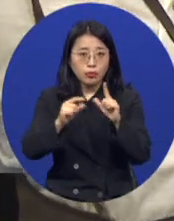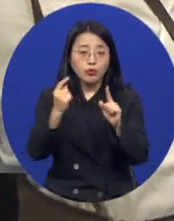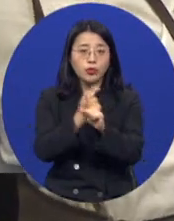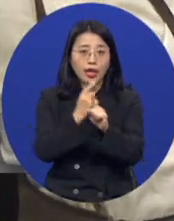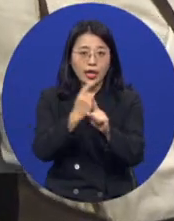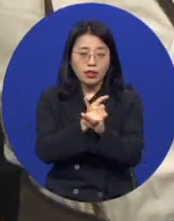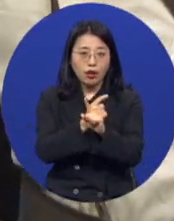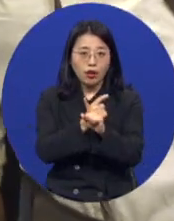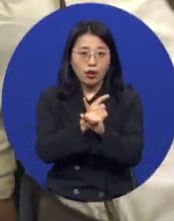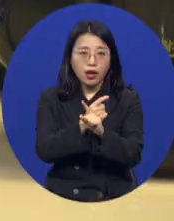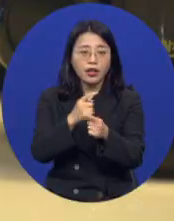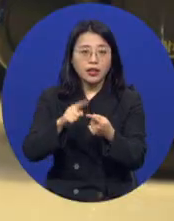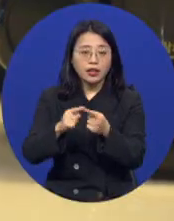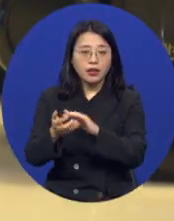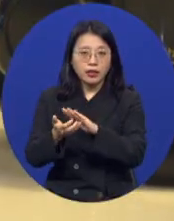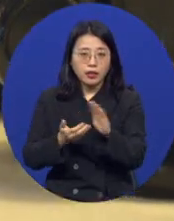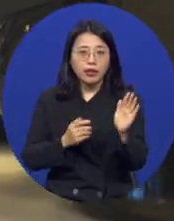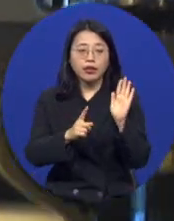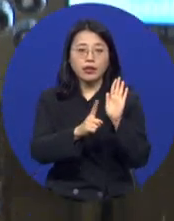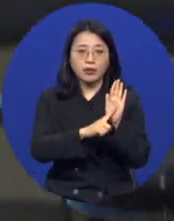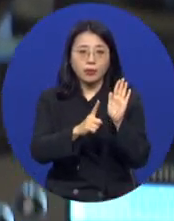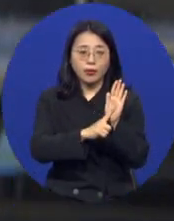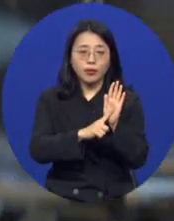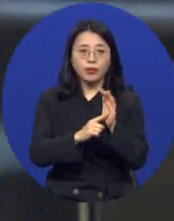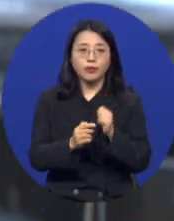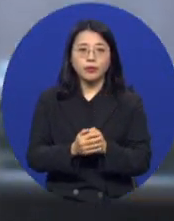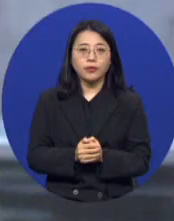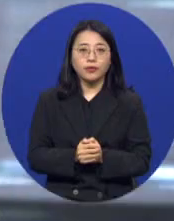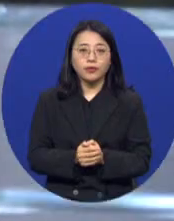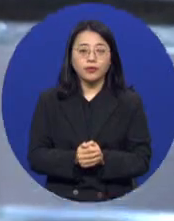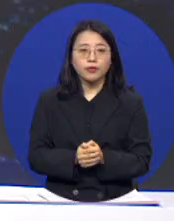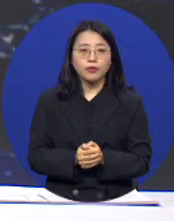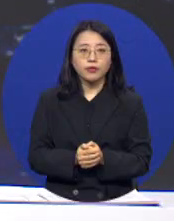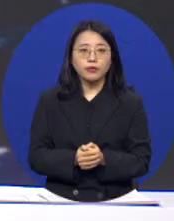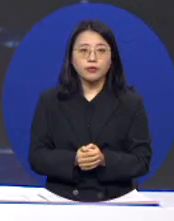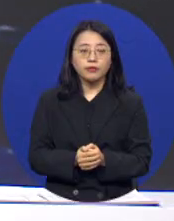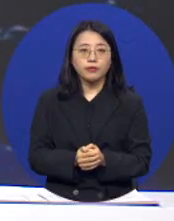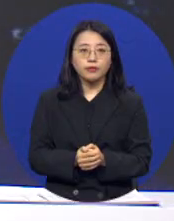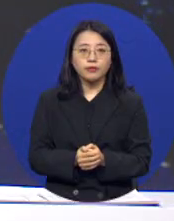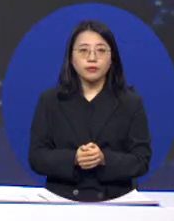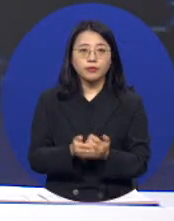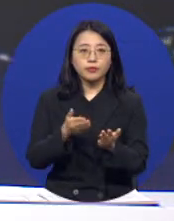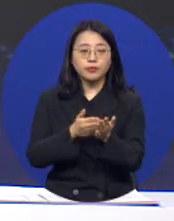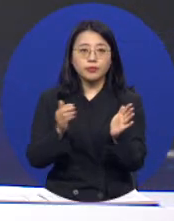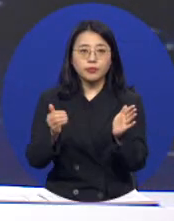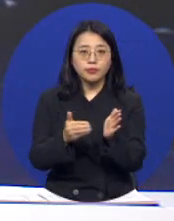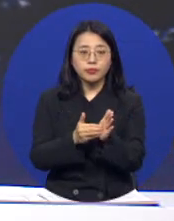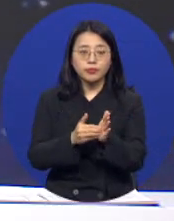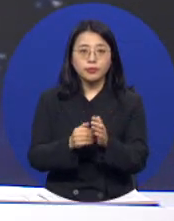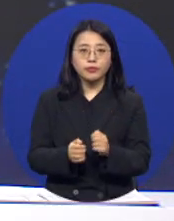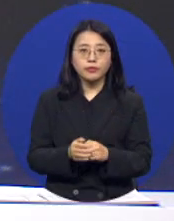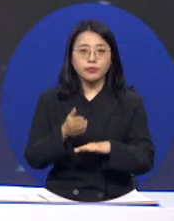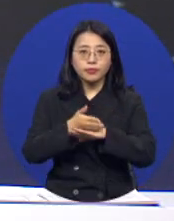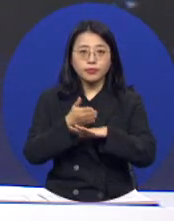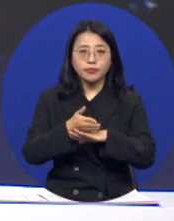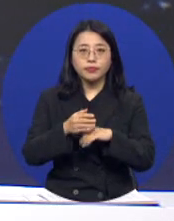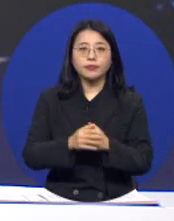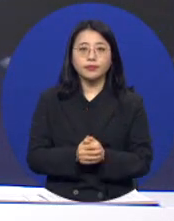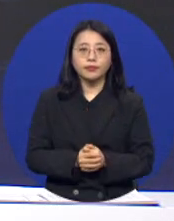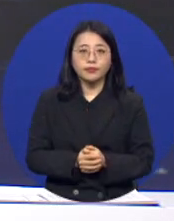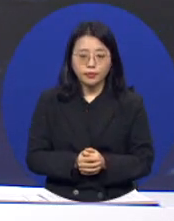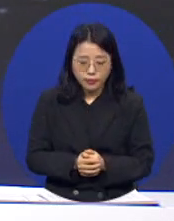다음 달 2일까지 의견을 수렴합니다. 뉴스데스크 제출 마칩니다. 고맙습니다.